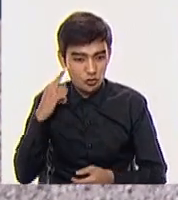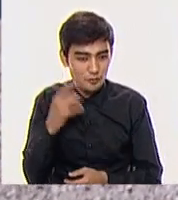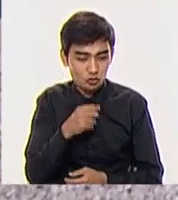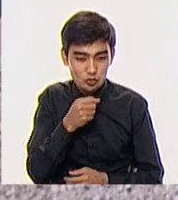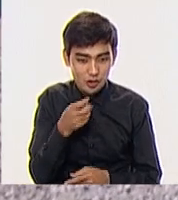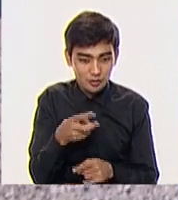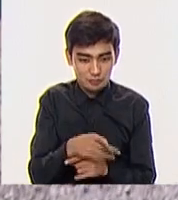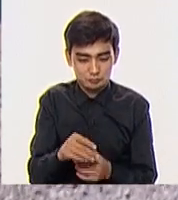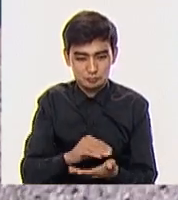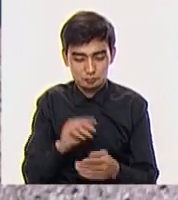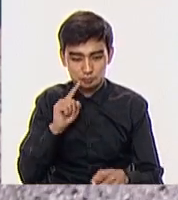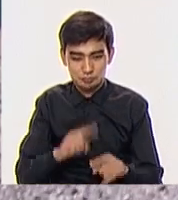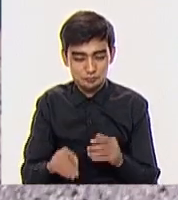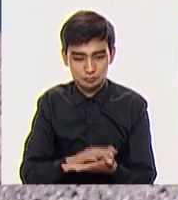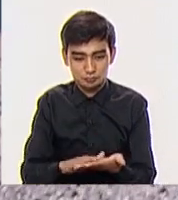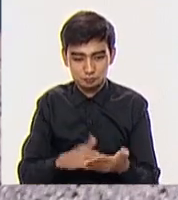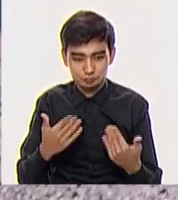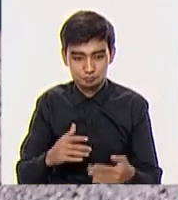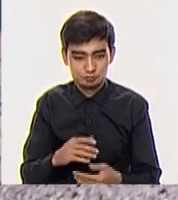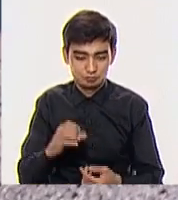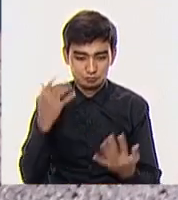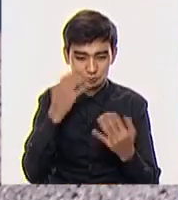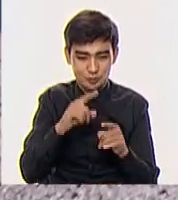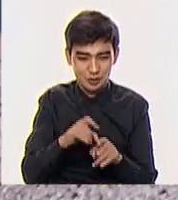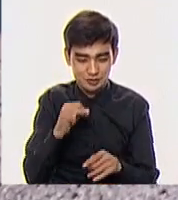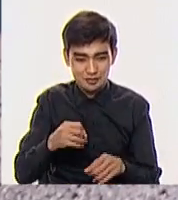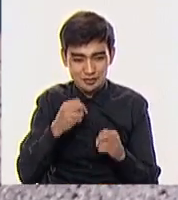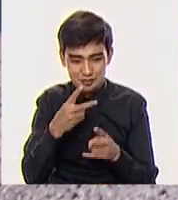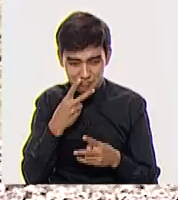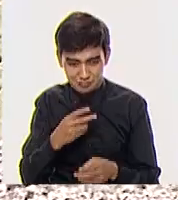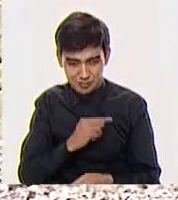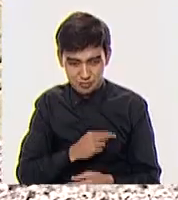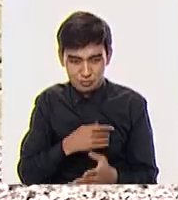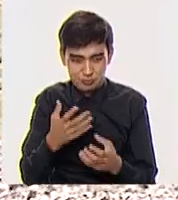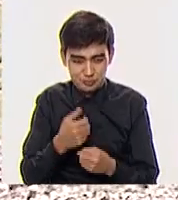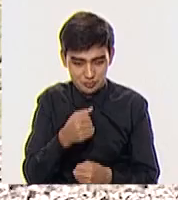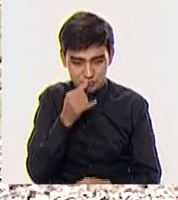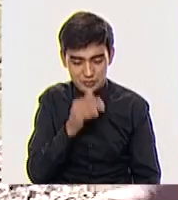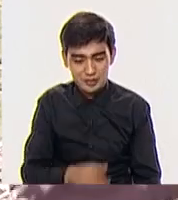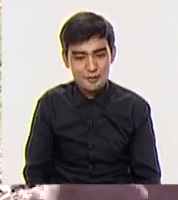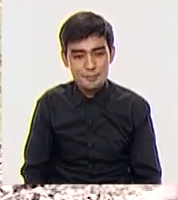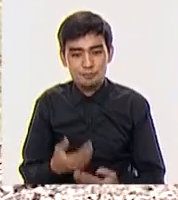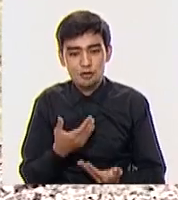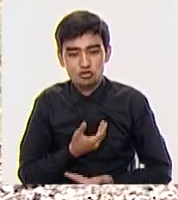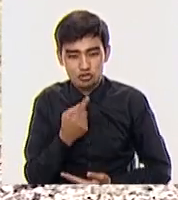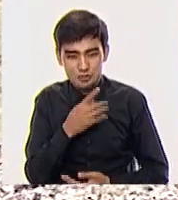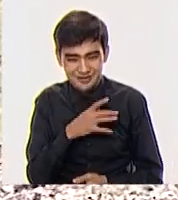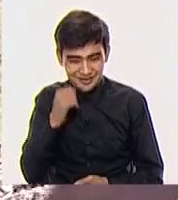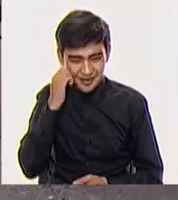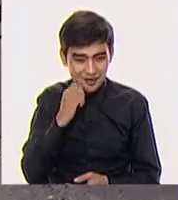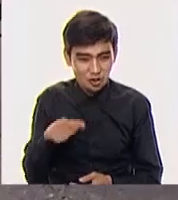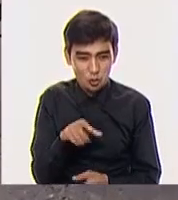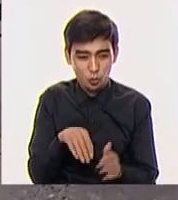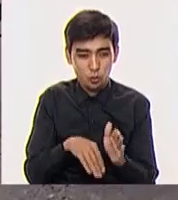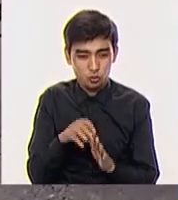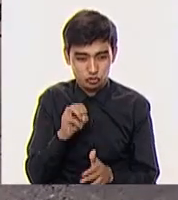журналисты приедут, они ее быстро залатали. Я вообще не понимаю, как можно принять такую работу. Жители говорят, что даже старая дорога была лучше